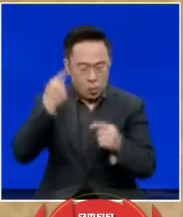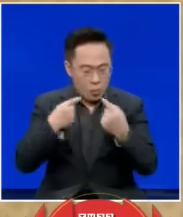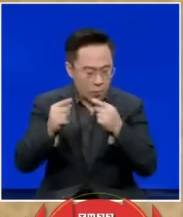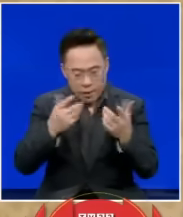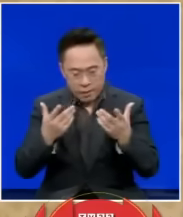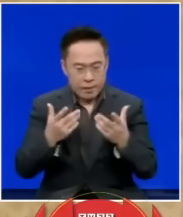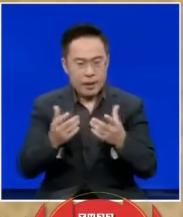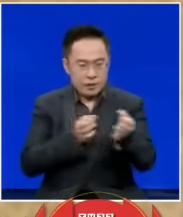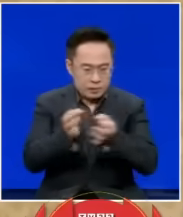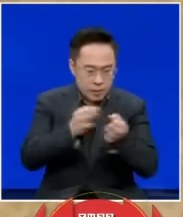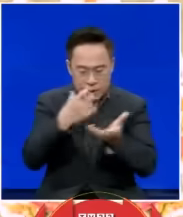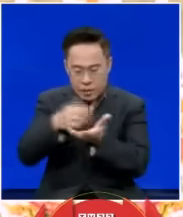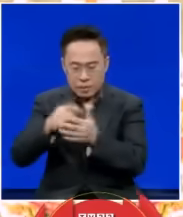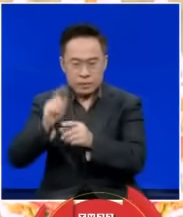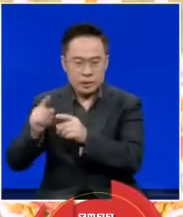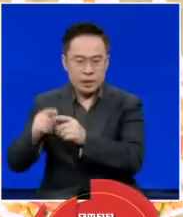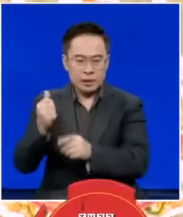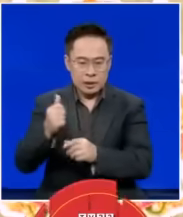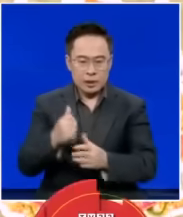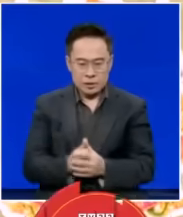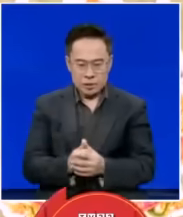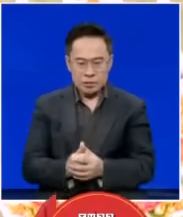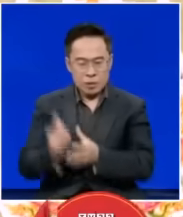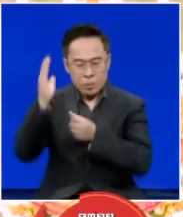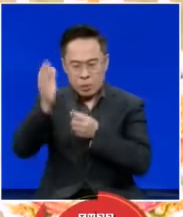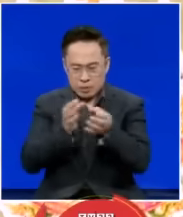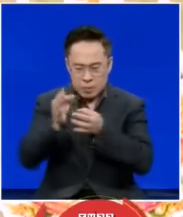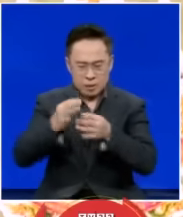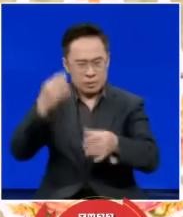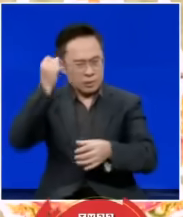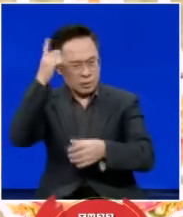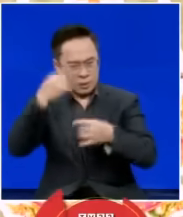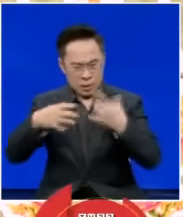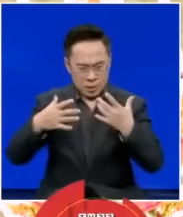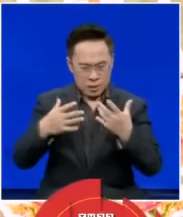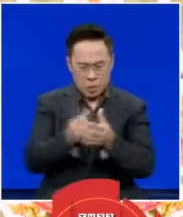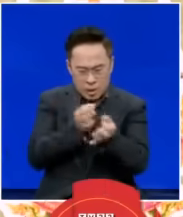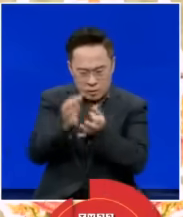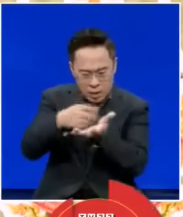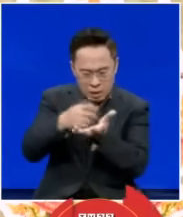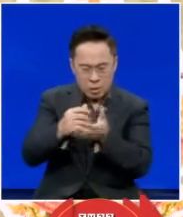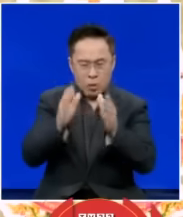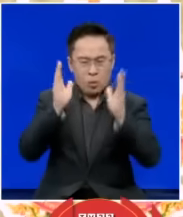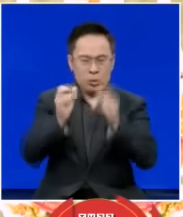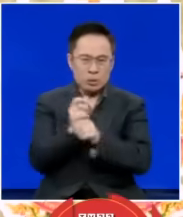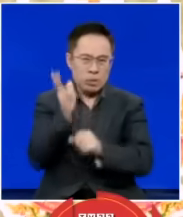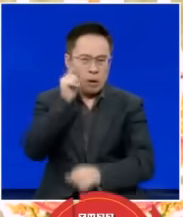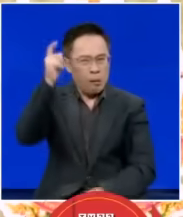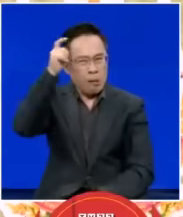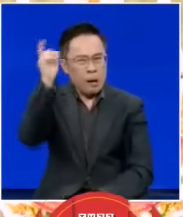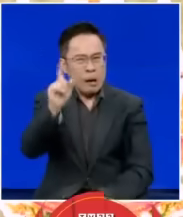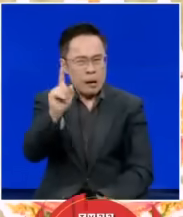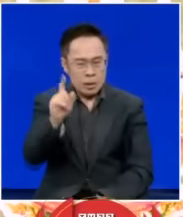นอธิบายอะไรให้อ๋อเข้าใจว่าแบบนี้นะไม่งุนงงนะแต่ต้องบอกว่าต้องดูว่าจะ